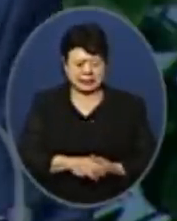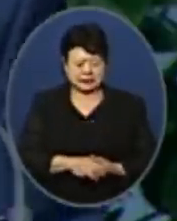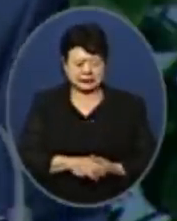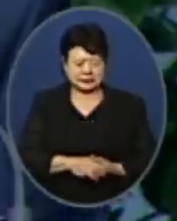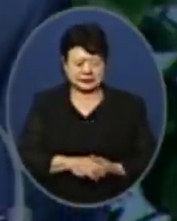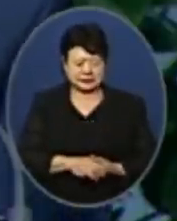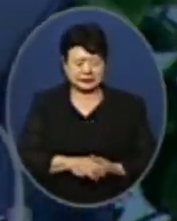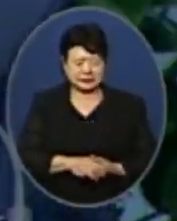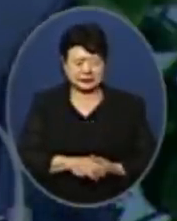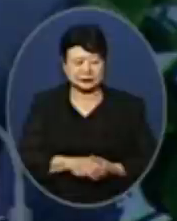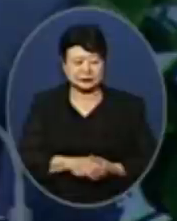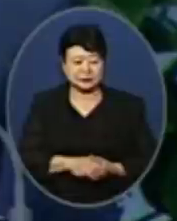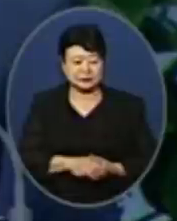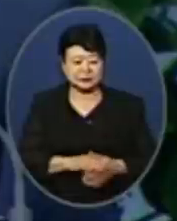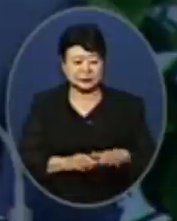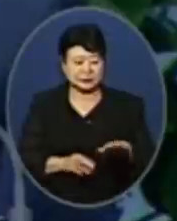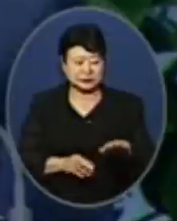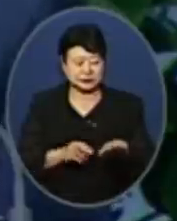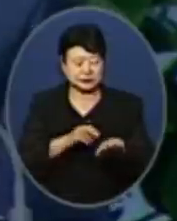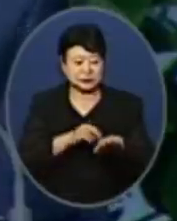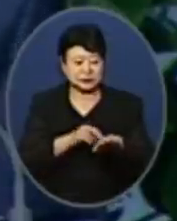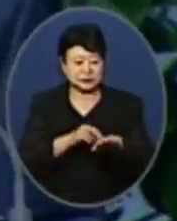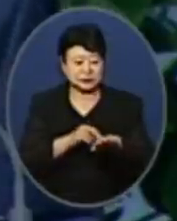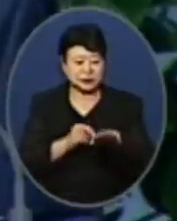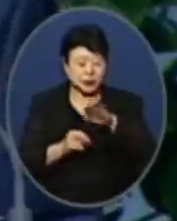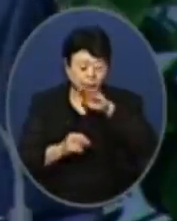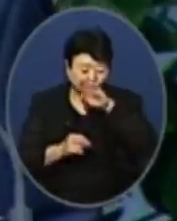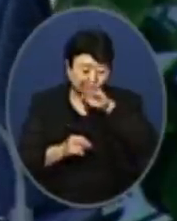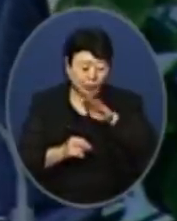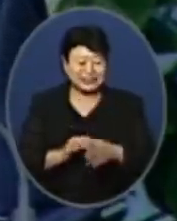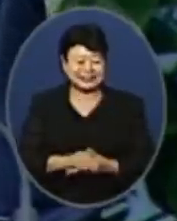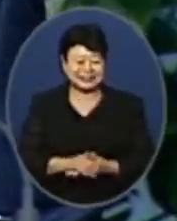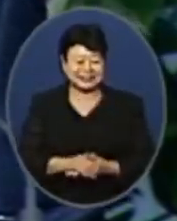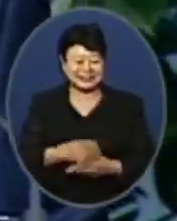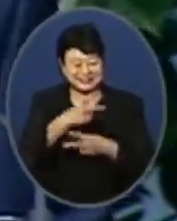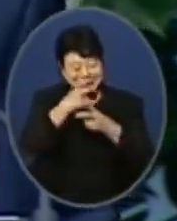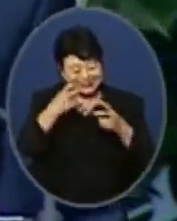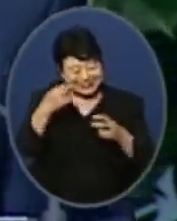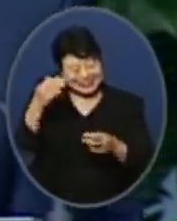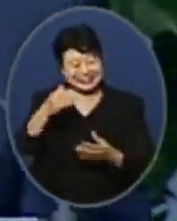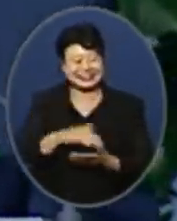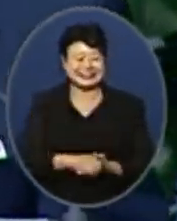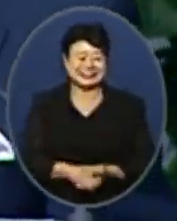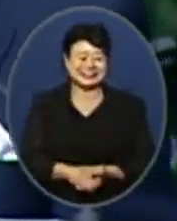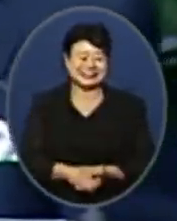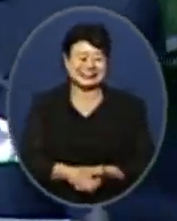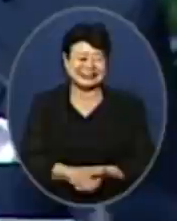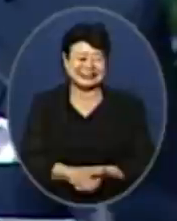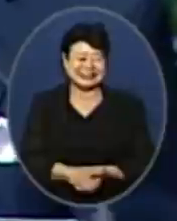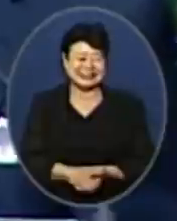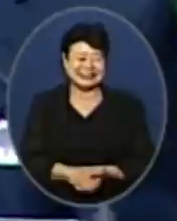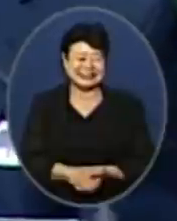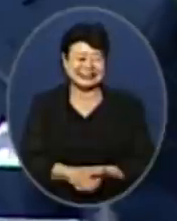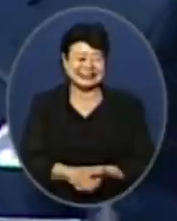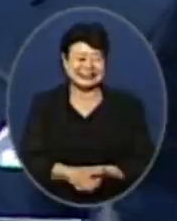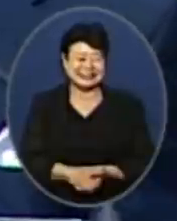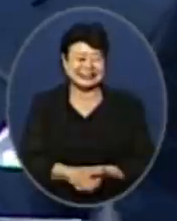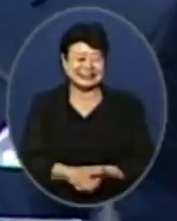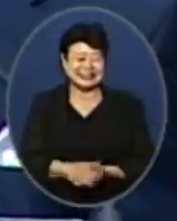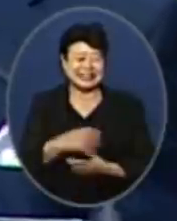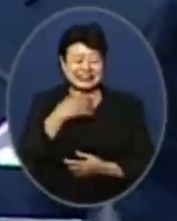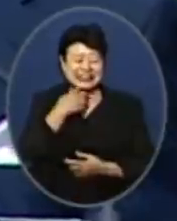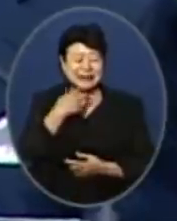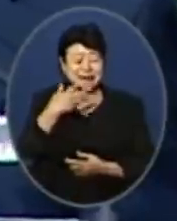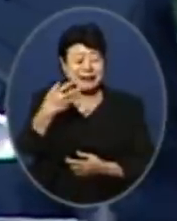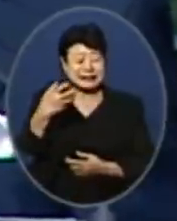그러니까 또 내 등 이 저 손등에다 또 뽀뽀를 하고 잠자리에 들어가더라고요. 그렇게 80이 다 된